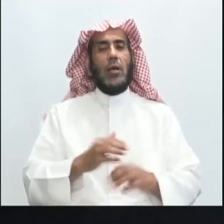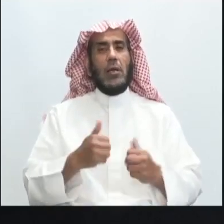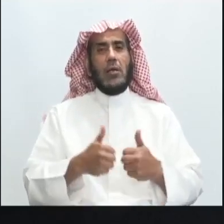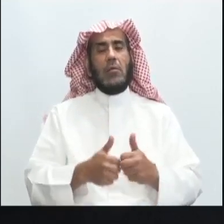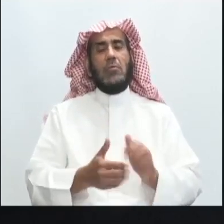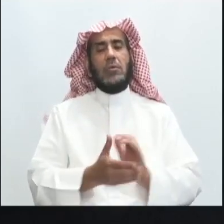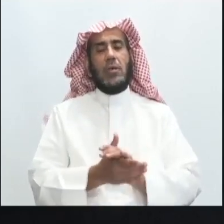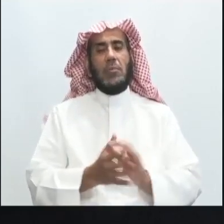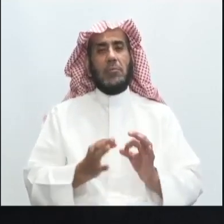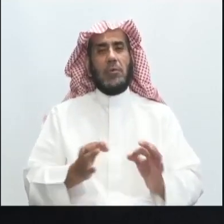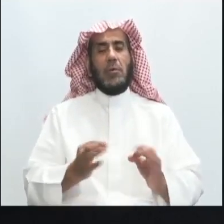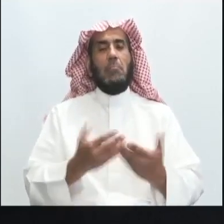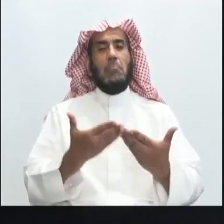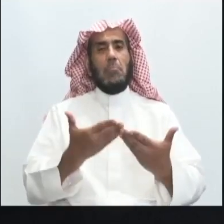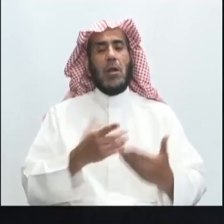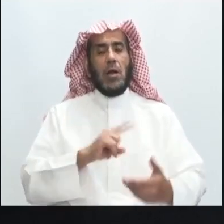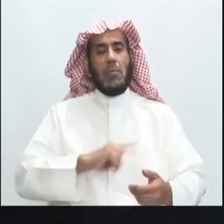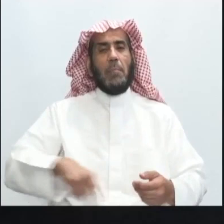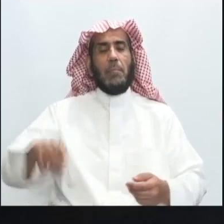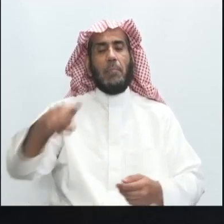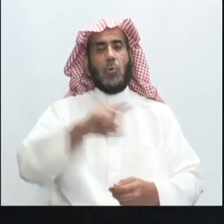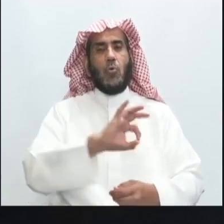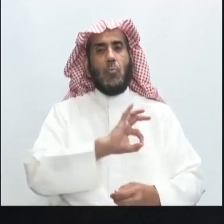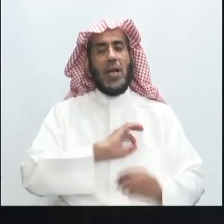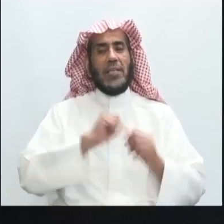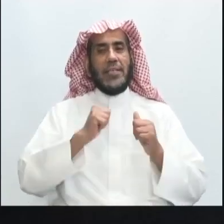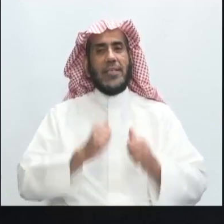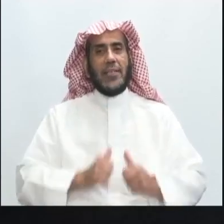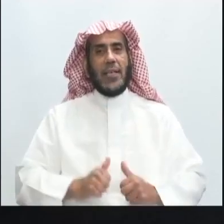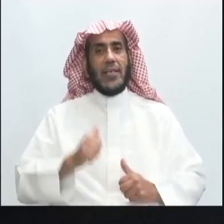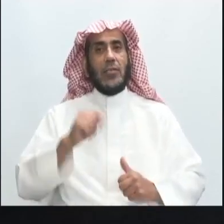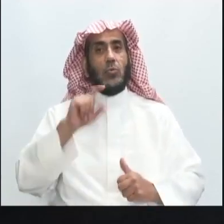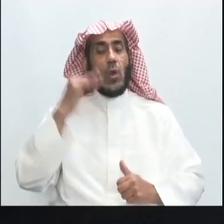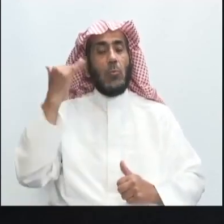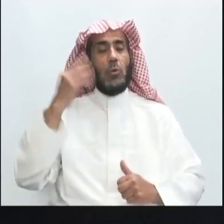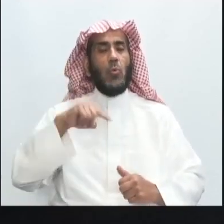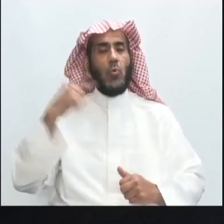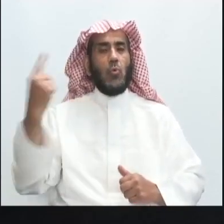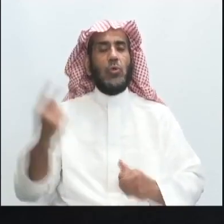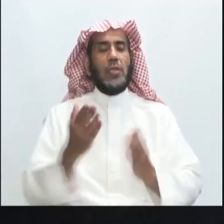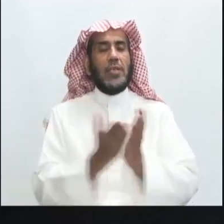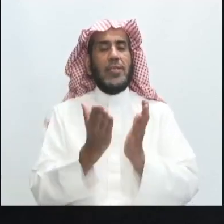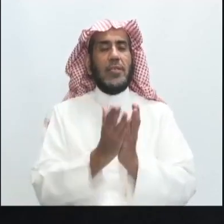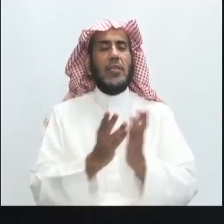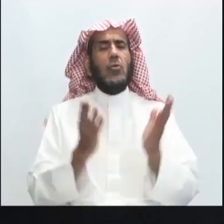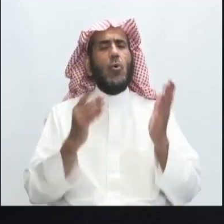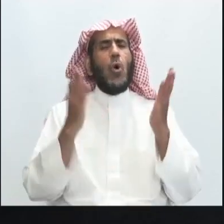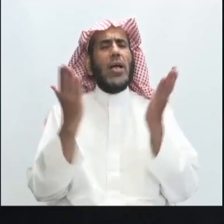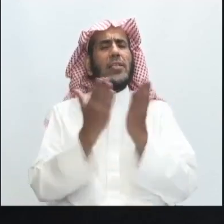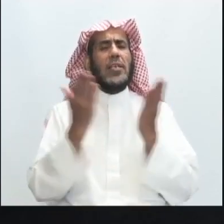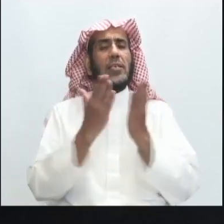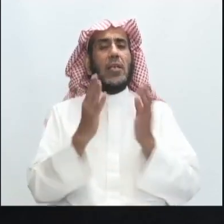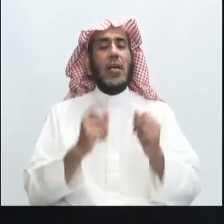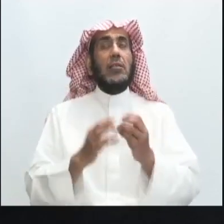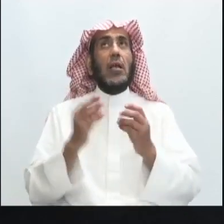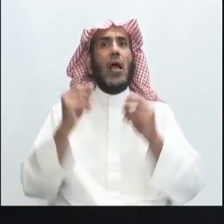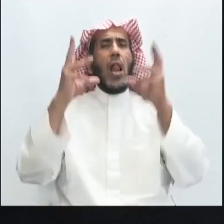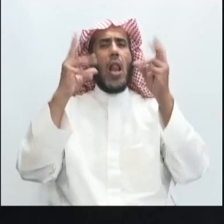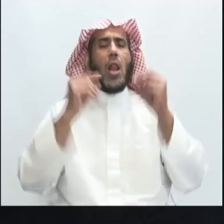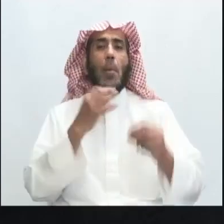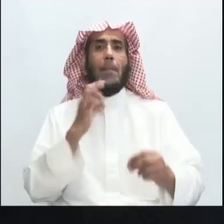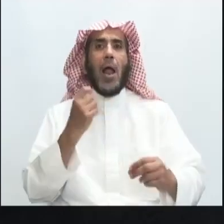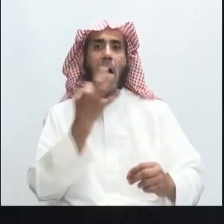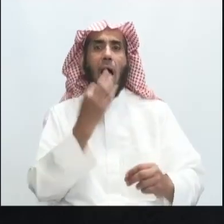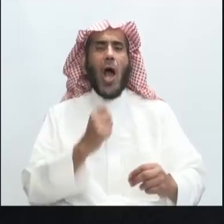وصحبه اجمعين مرحبا بكم اعزائي الطلاب والطالبات في درس جديد من دروس ماده الدراسات البلاغيه والنقديه كنا قد